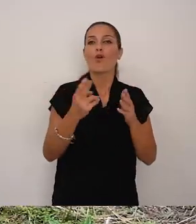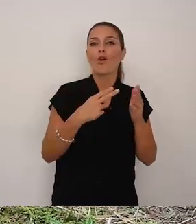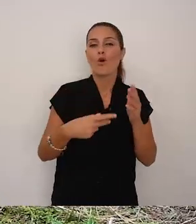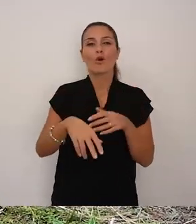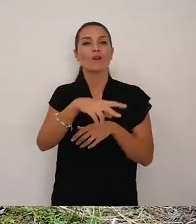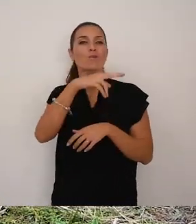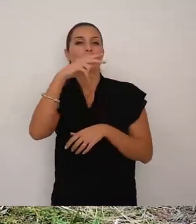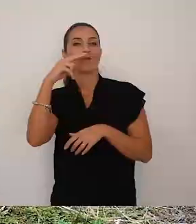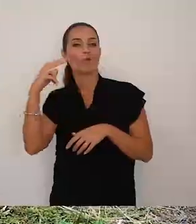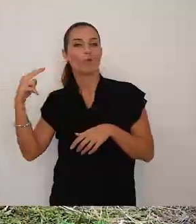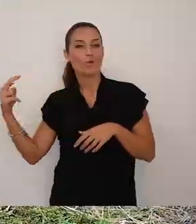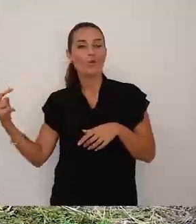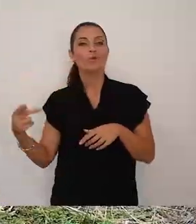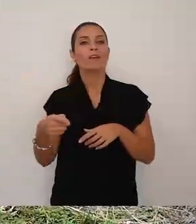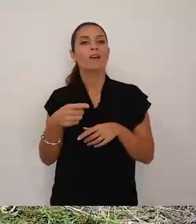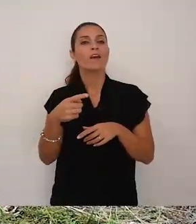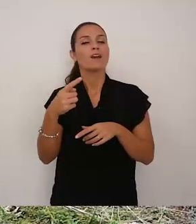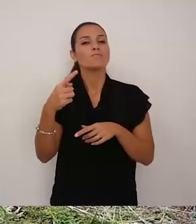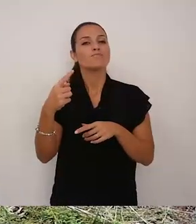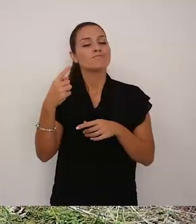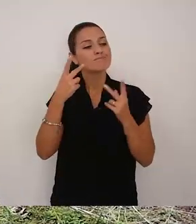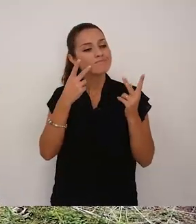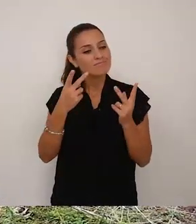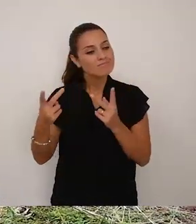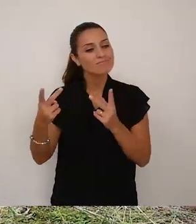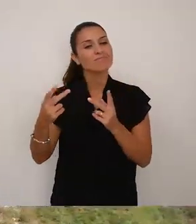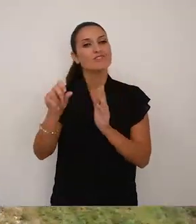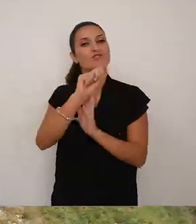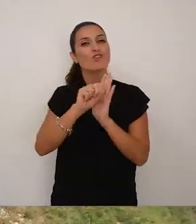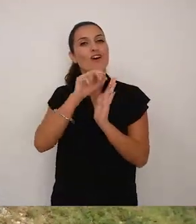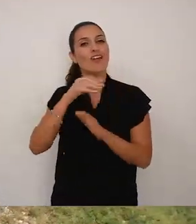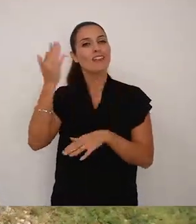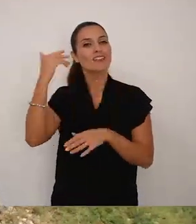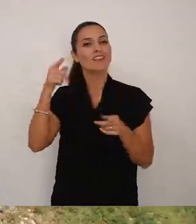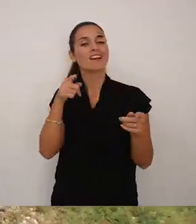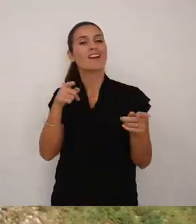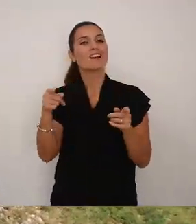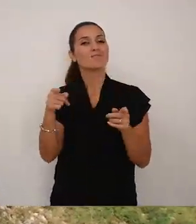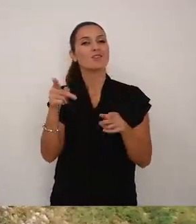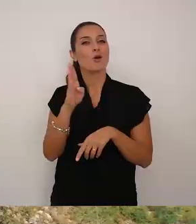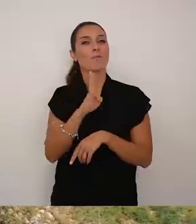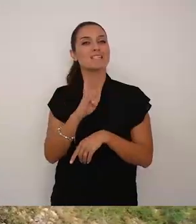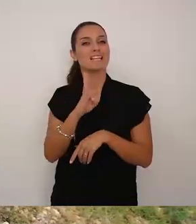dove si fanno forti i richiami al passato bizantino della terra salentina.